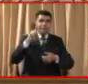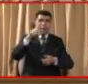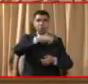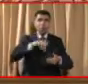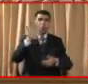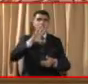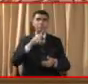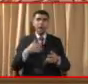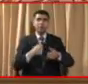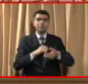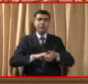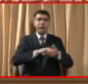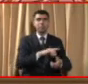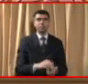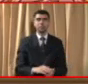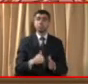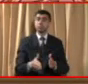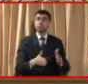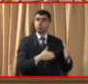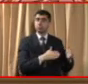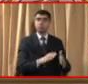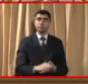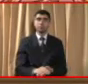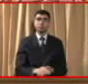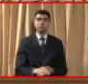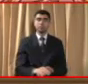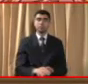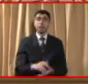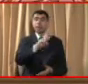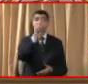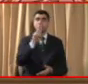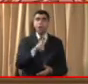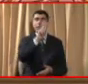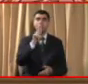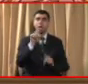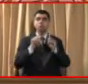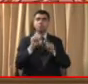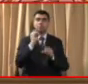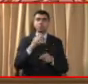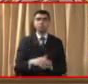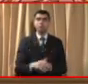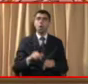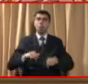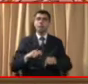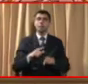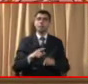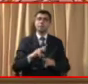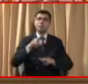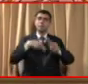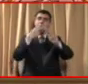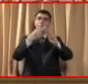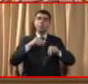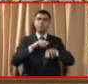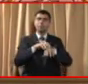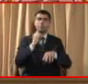المحترم. تفضل السيد هناك تعقيب إضافي؟ تفضل السيد الوزير. تعقيب إضافي،